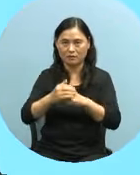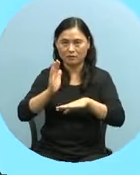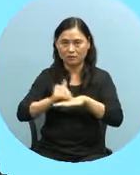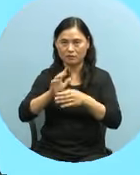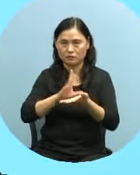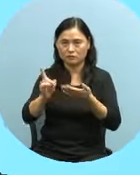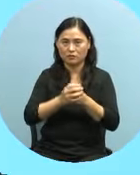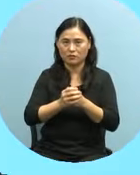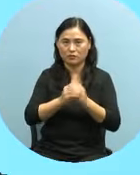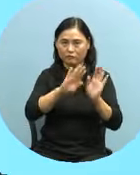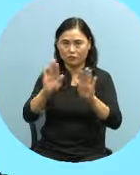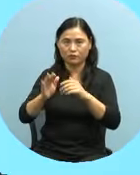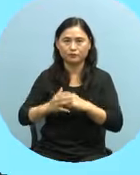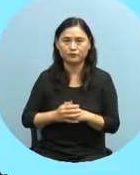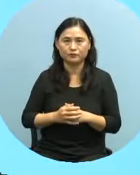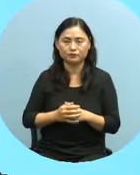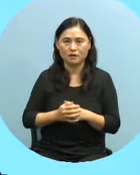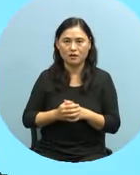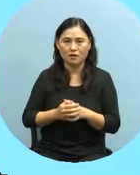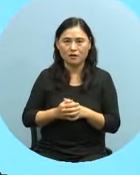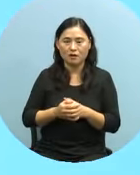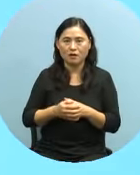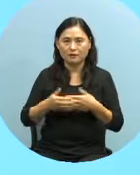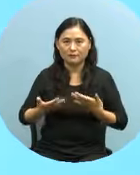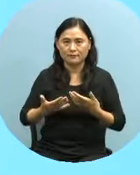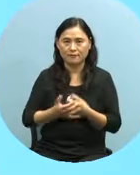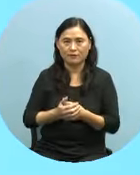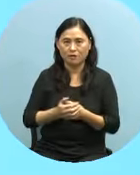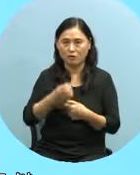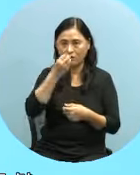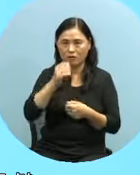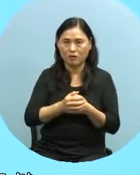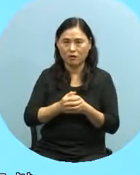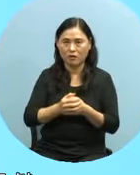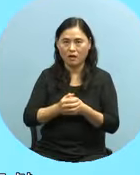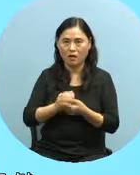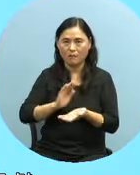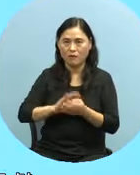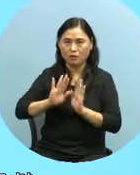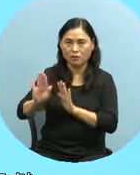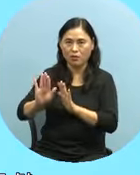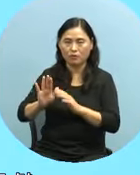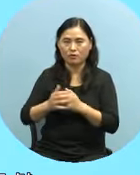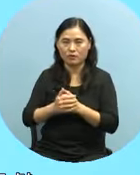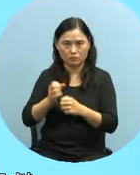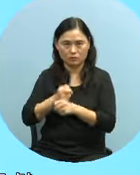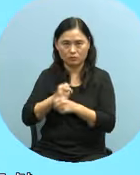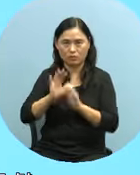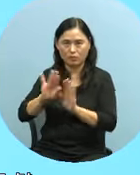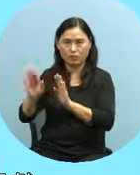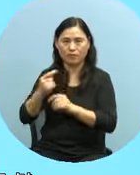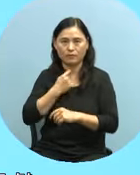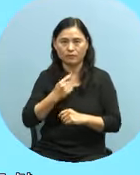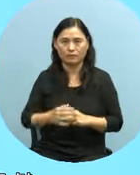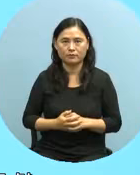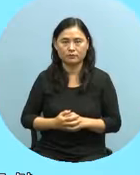供優質專業的公共服務。同時在這段時間，為香港在這一場抗疫戰中作